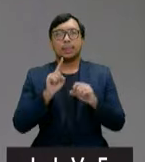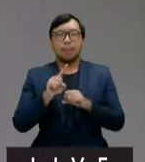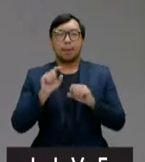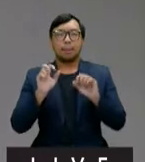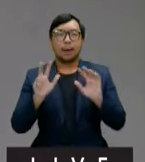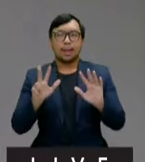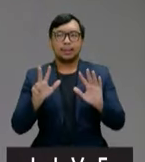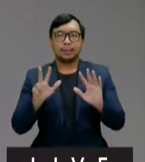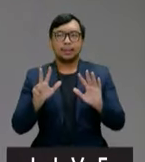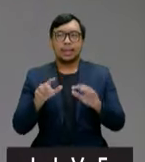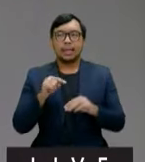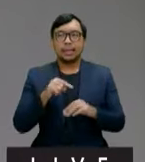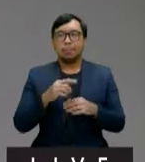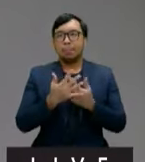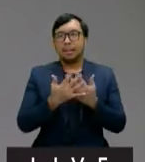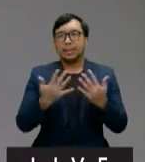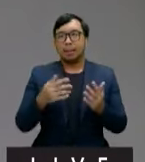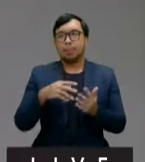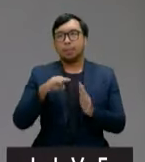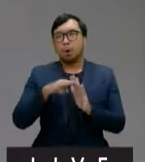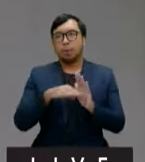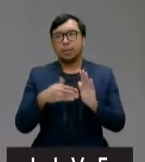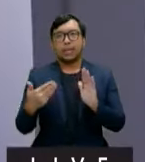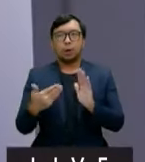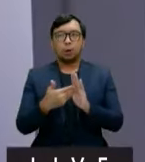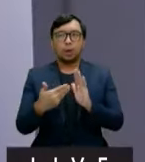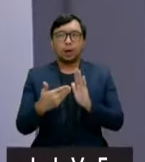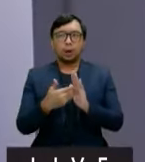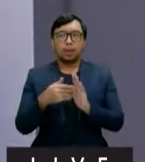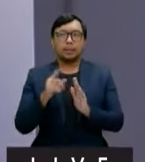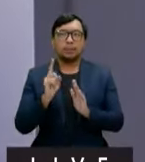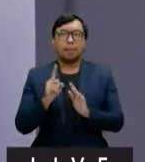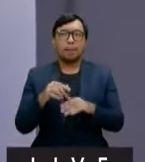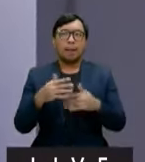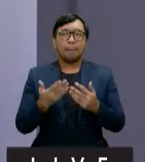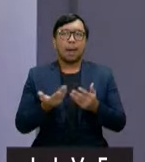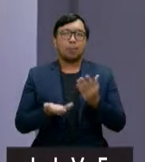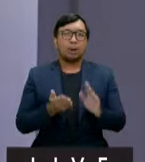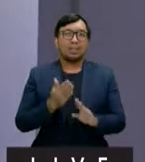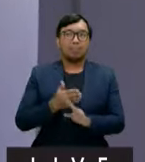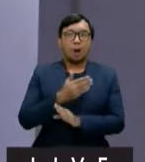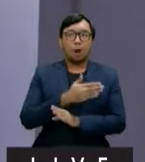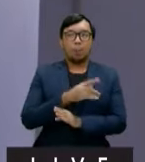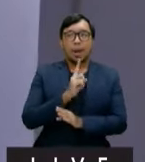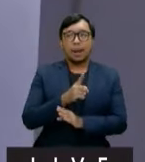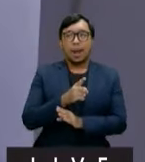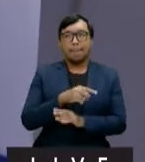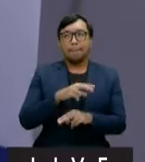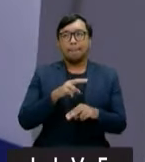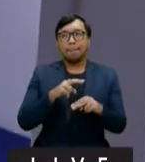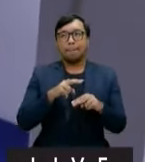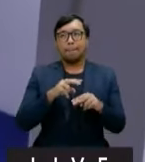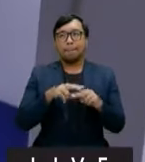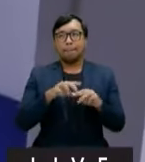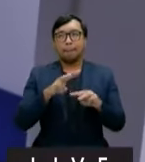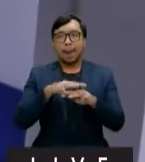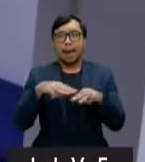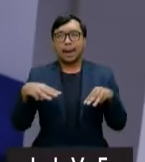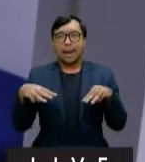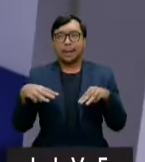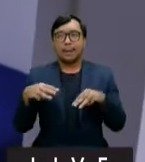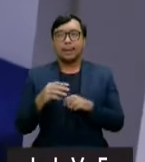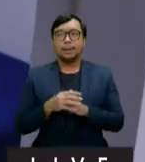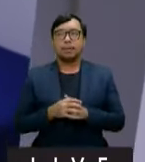terprogram yang merupakan korban dari kebakaran Manggarai. Untuk yang terbaru, belum ada satupun ataupun belum ada kepala keluarga yang